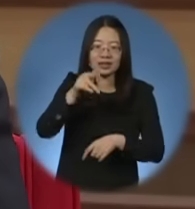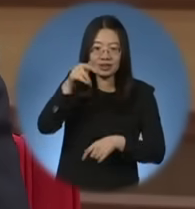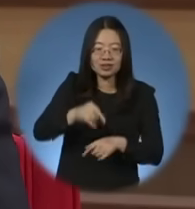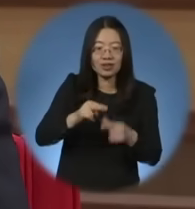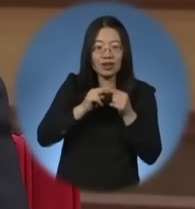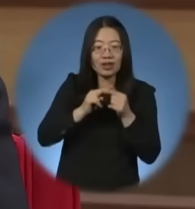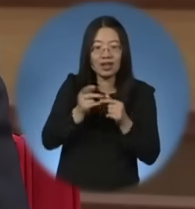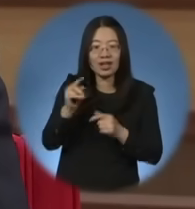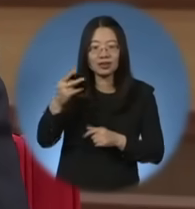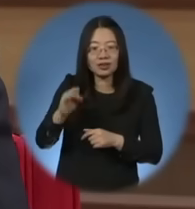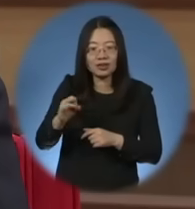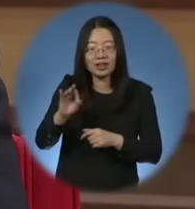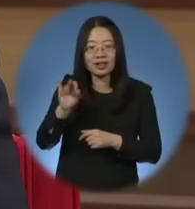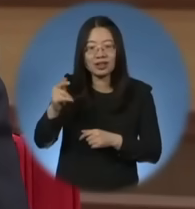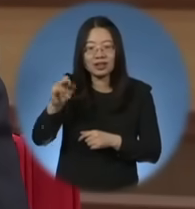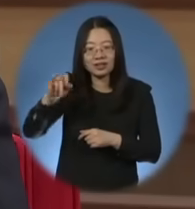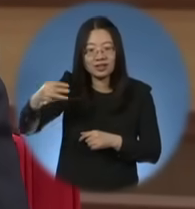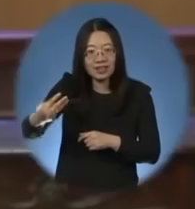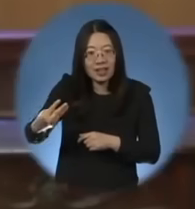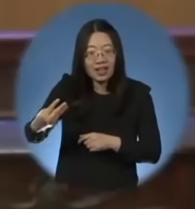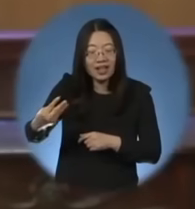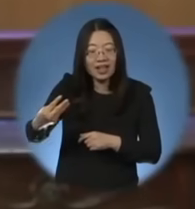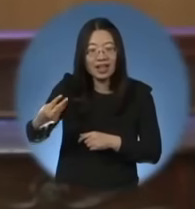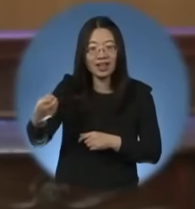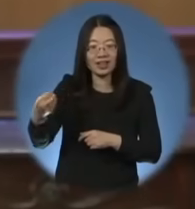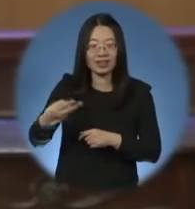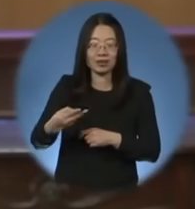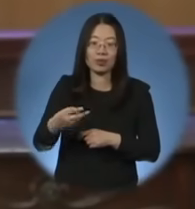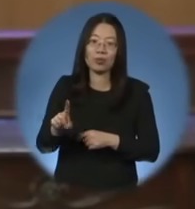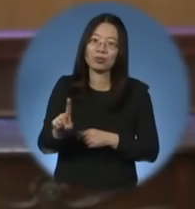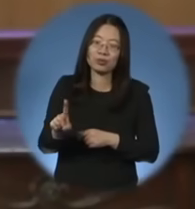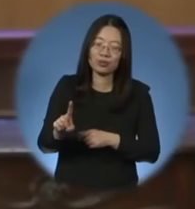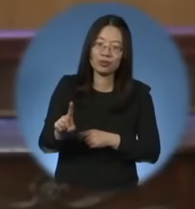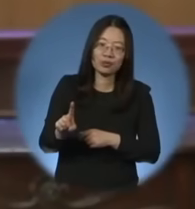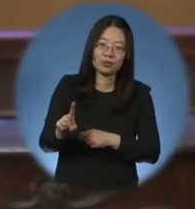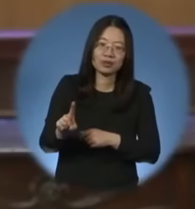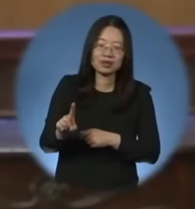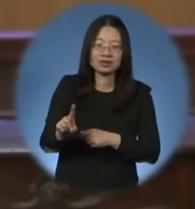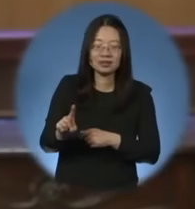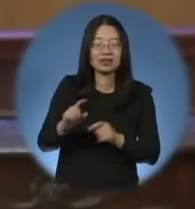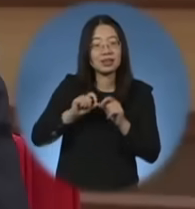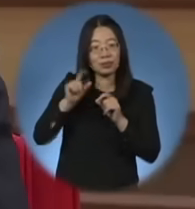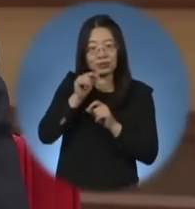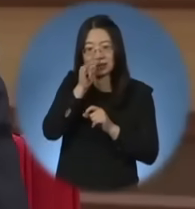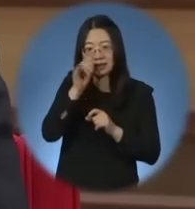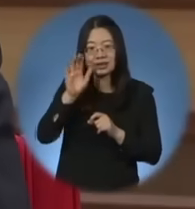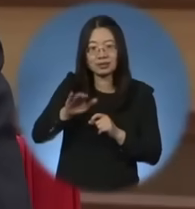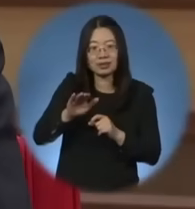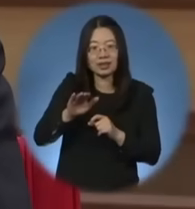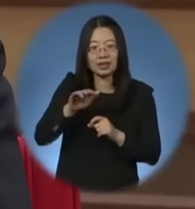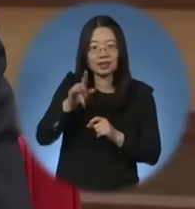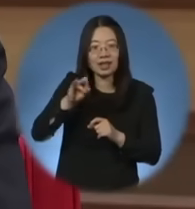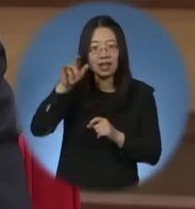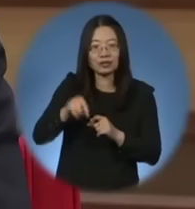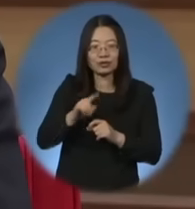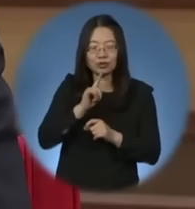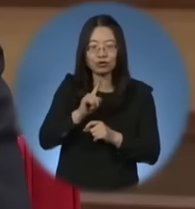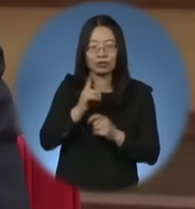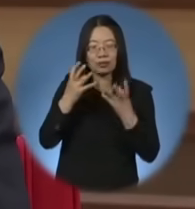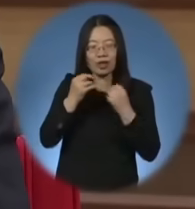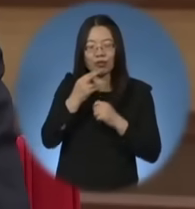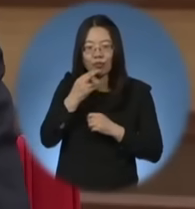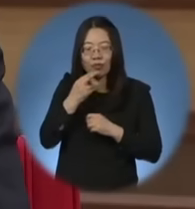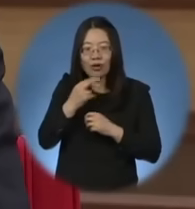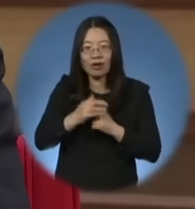진주 시 하동시 연일 저저 그런 저 시인데 장주는 아주